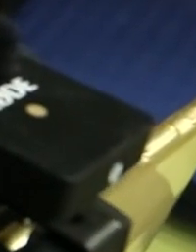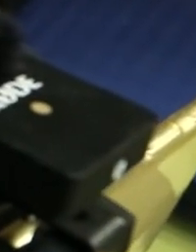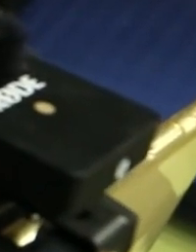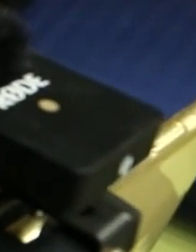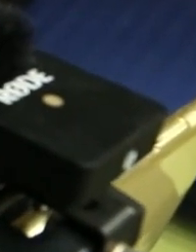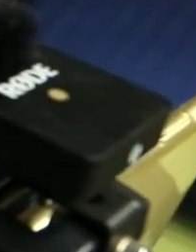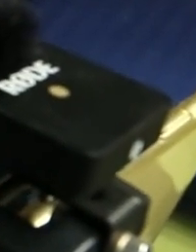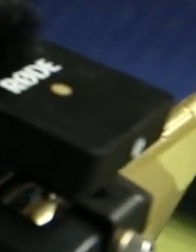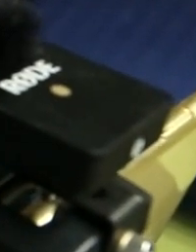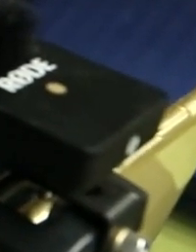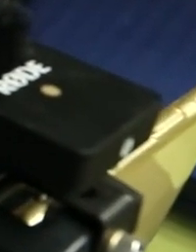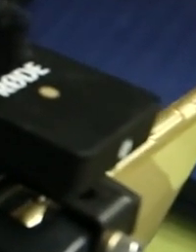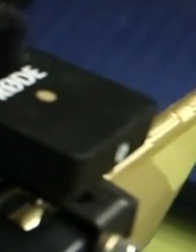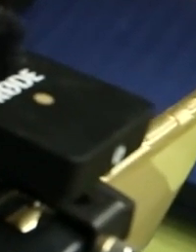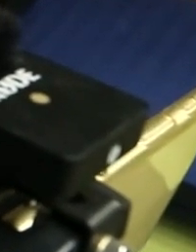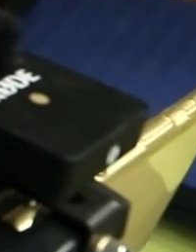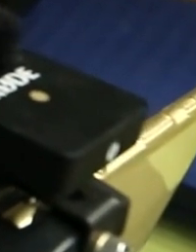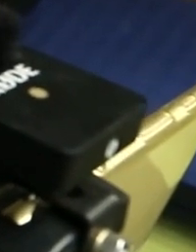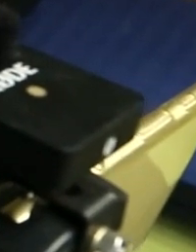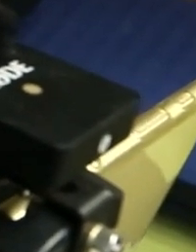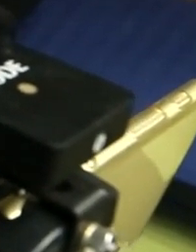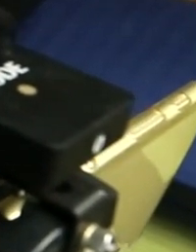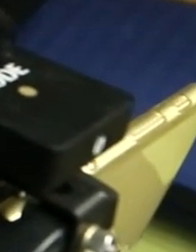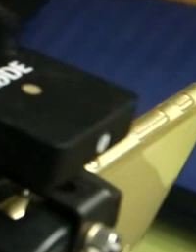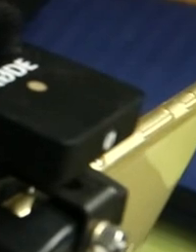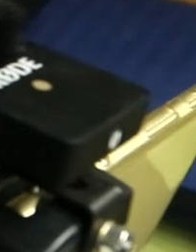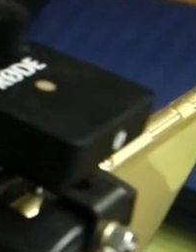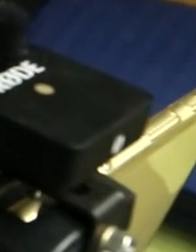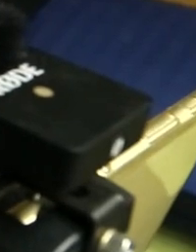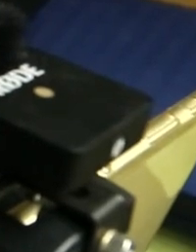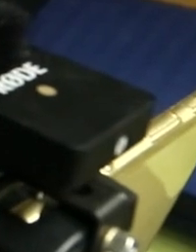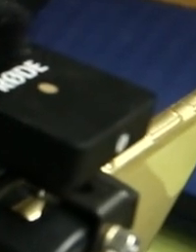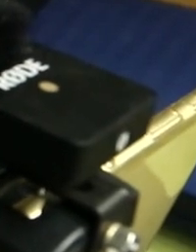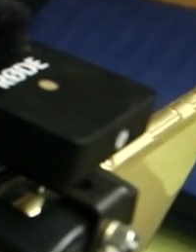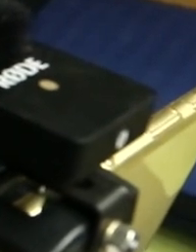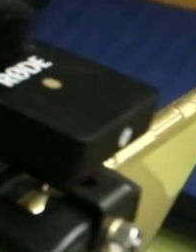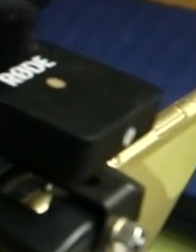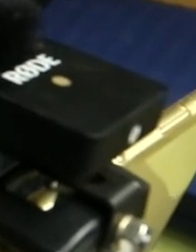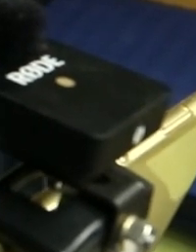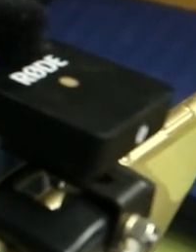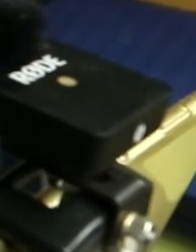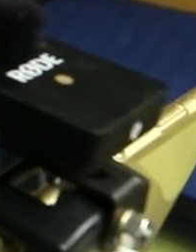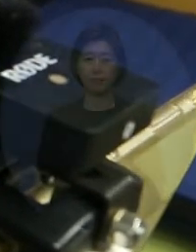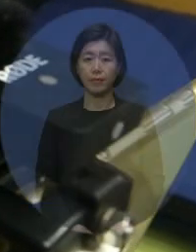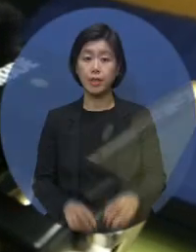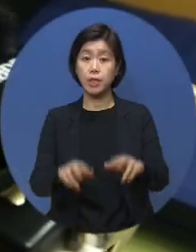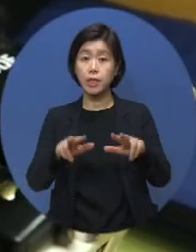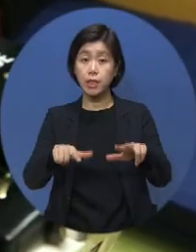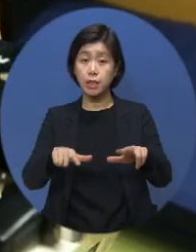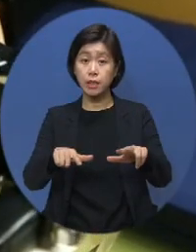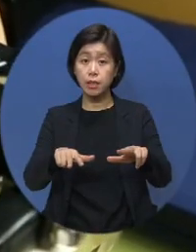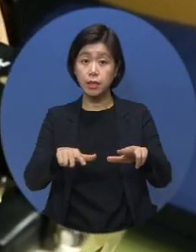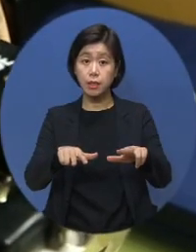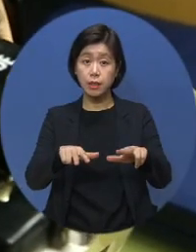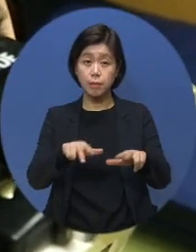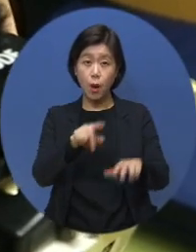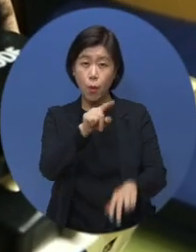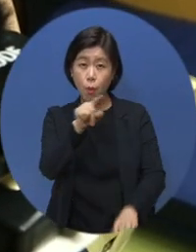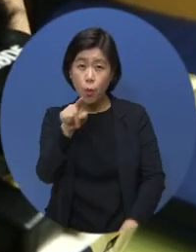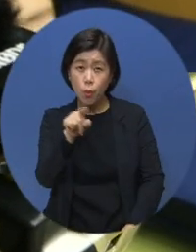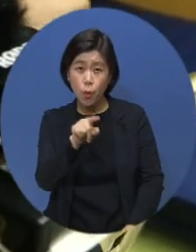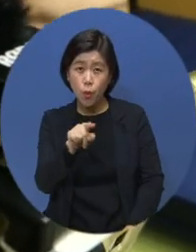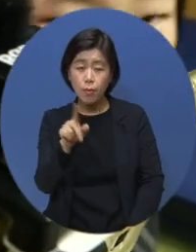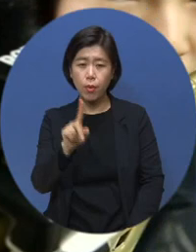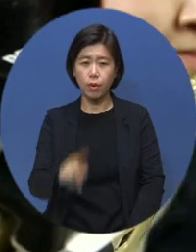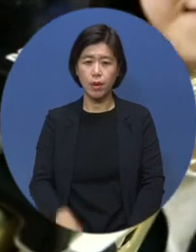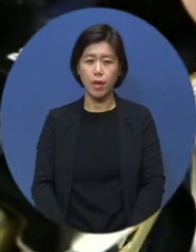교전 인데 너무 바빠 이 시간에 맞춰서 가기가 지금 뭐 도시 버틸 거야 아 저희 강사 탄토